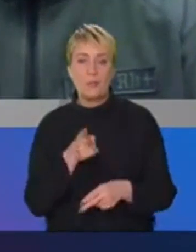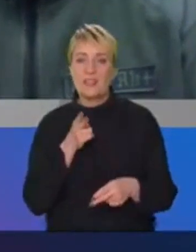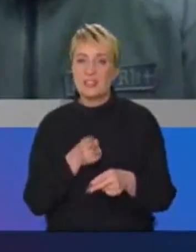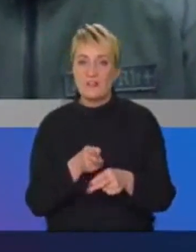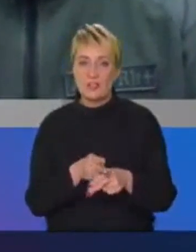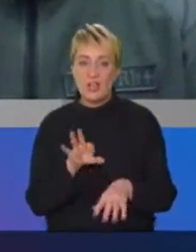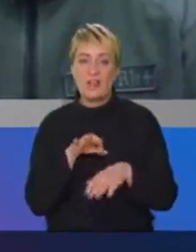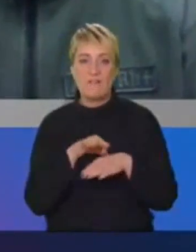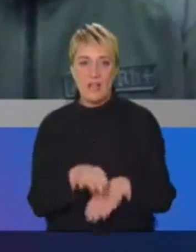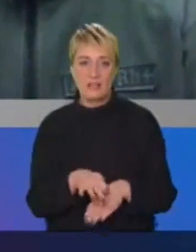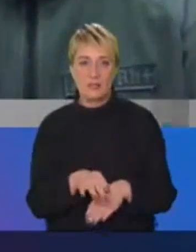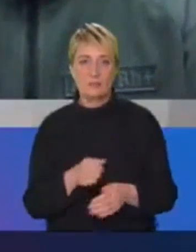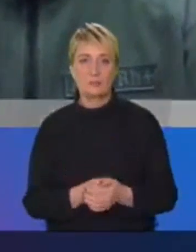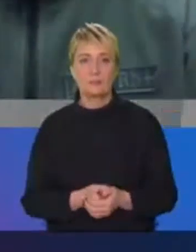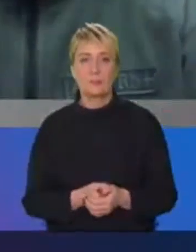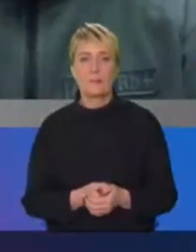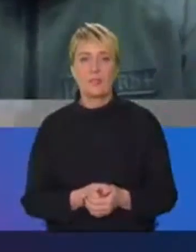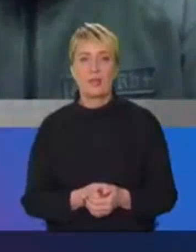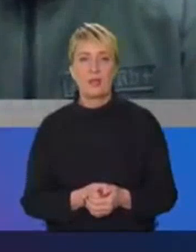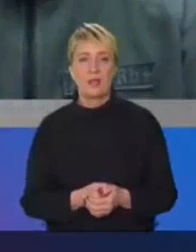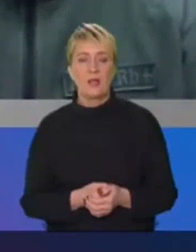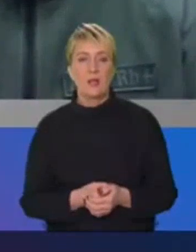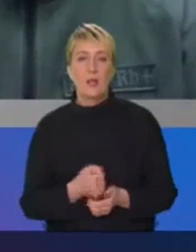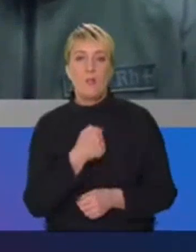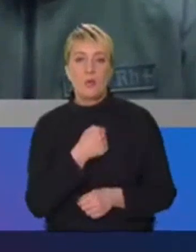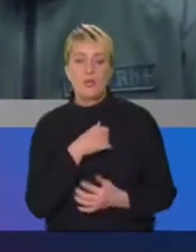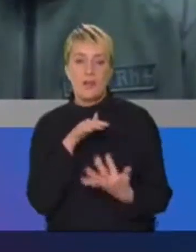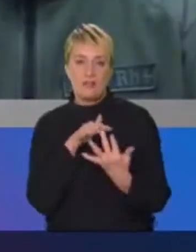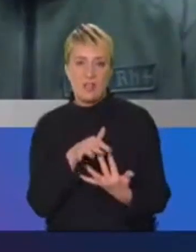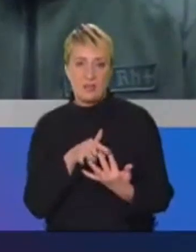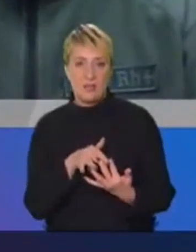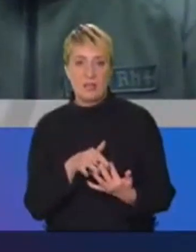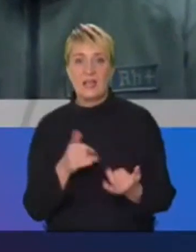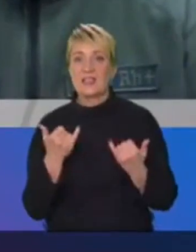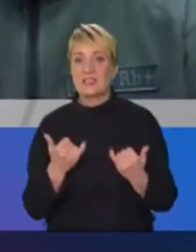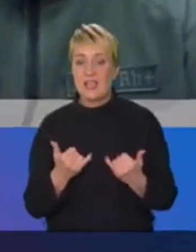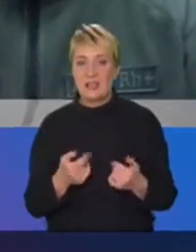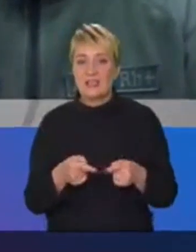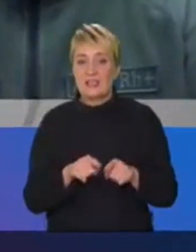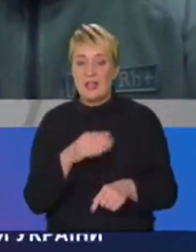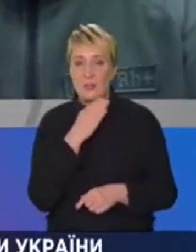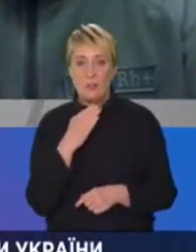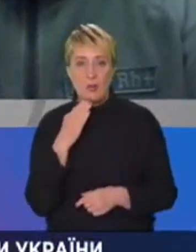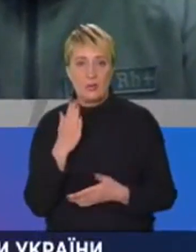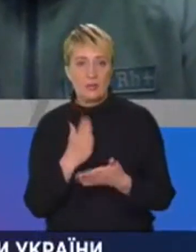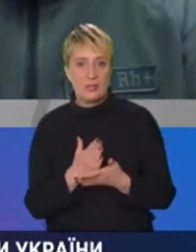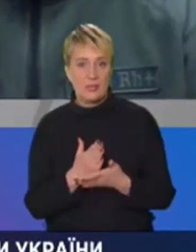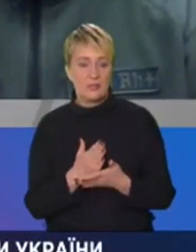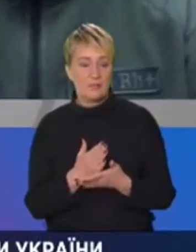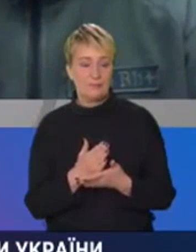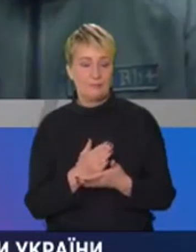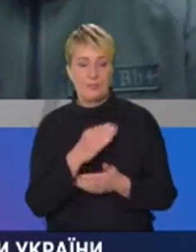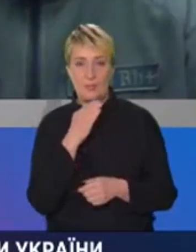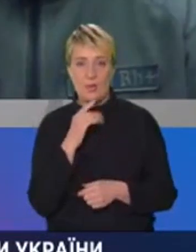веденню, скажімо, там, бойових дій. Тому зараз і так в бригаді є профіцит людей. Ми